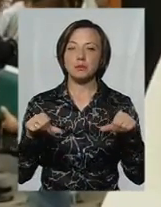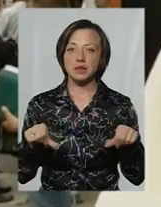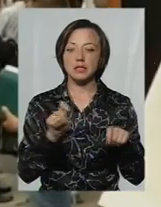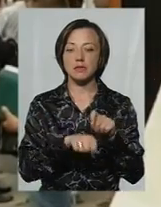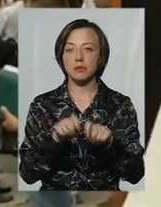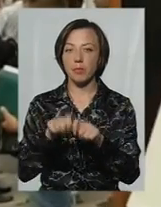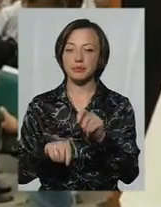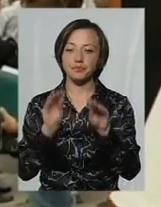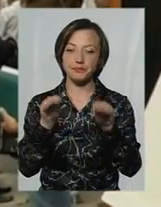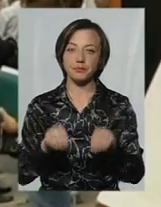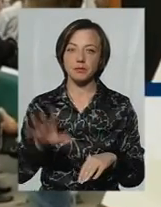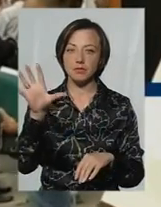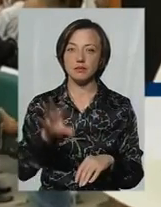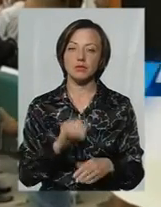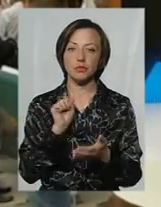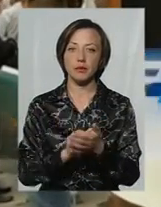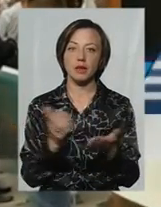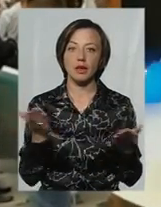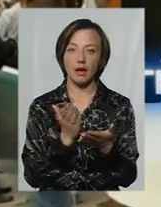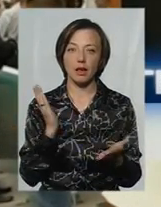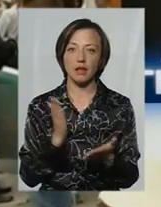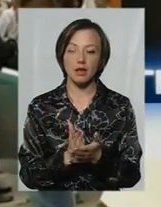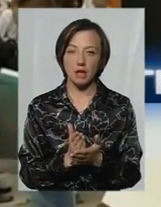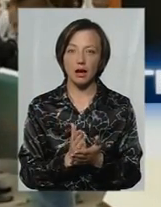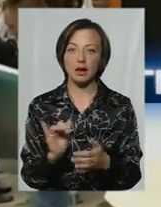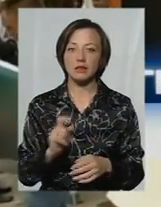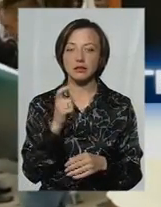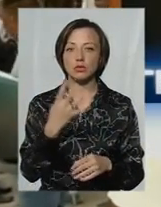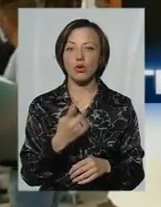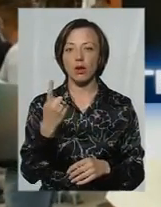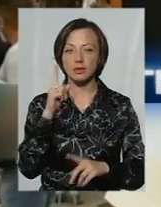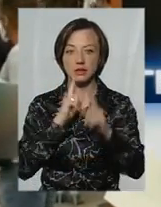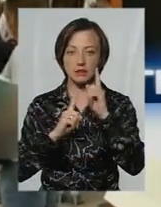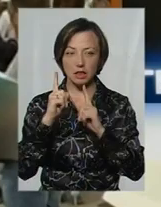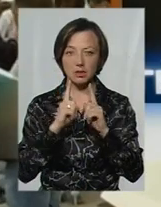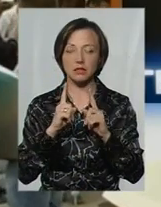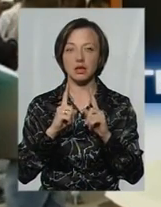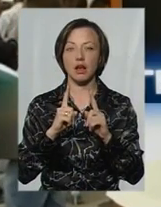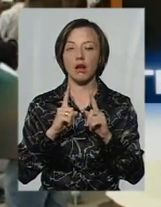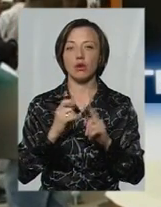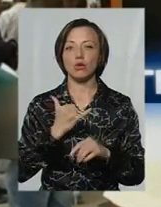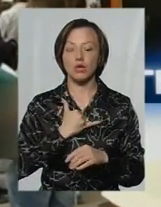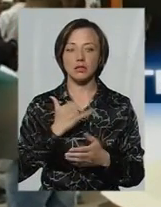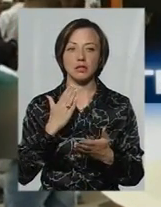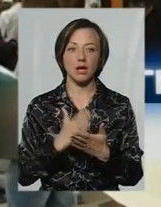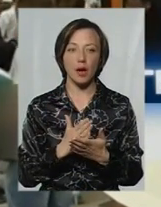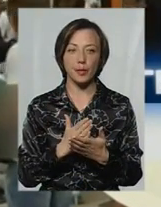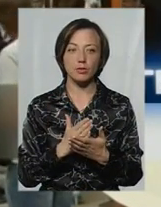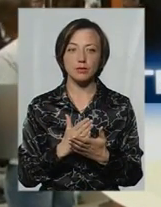переписали повністю всі документи, які є, але з 41 сесії Лісогриновецької ради у нас в наявності